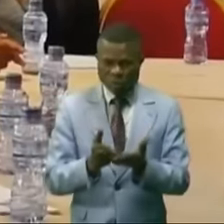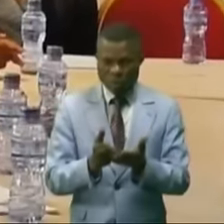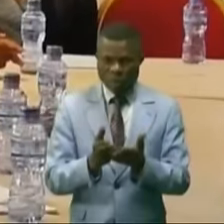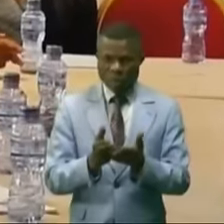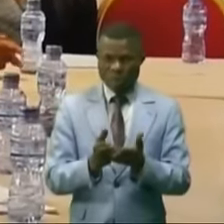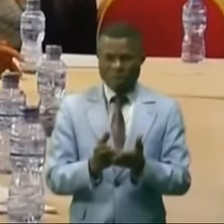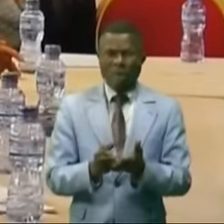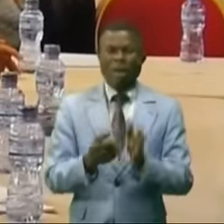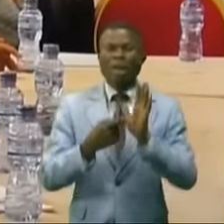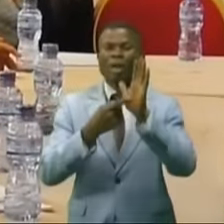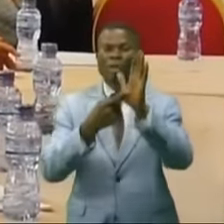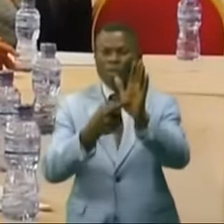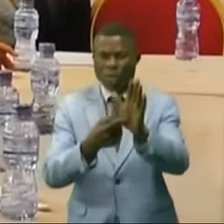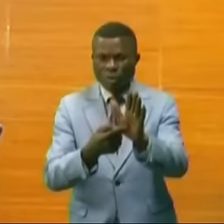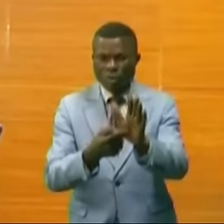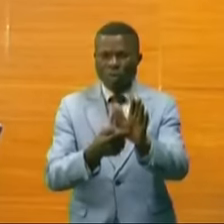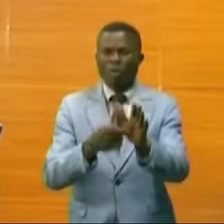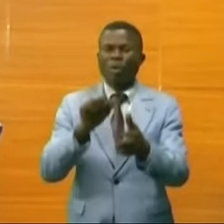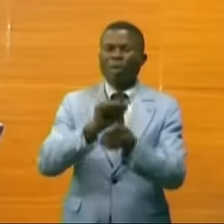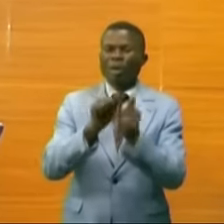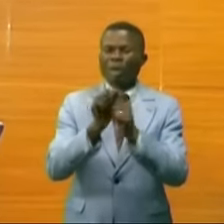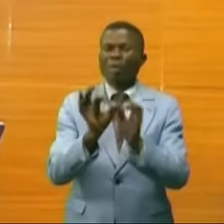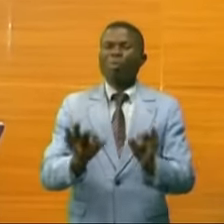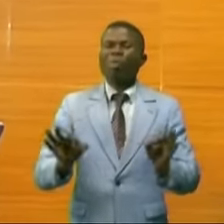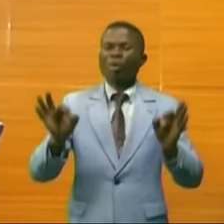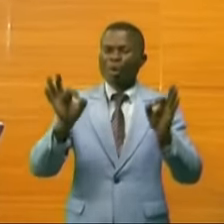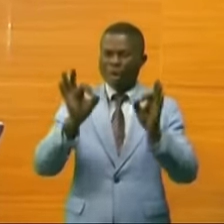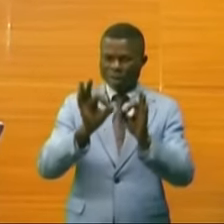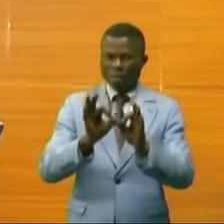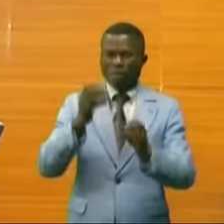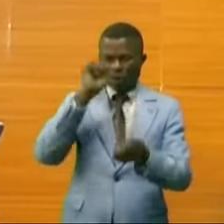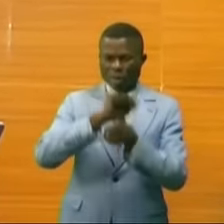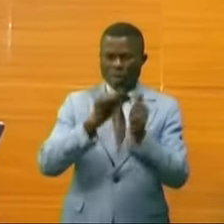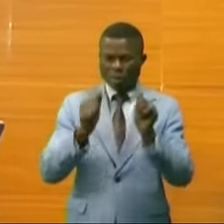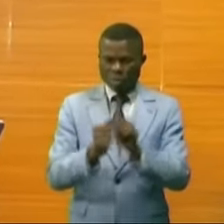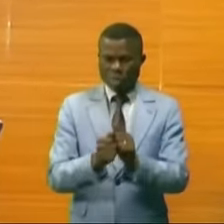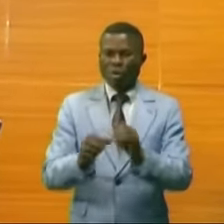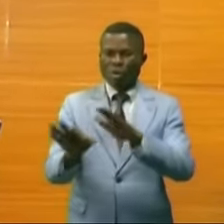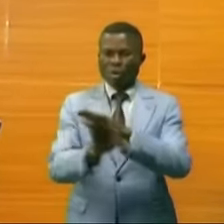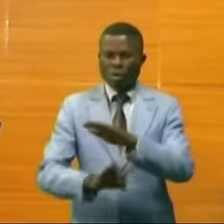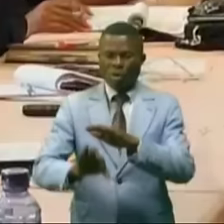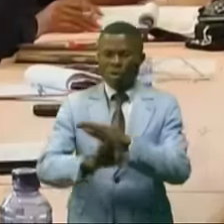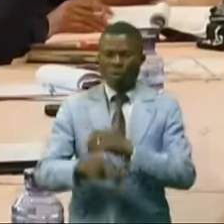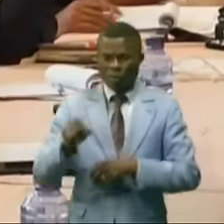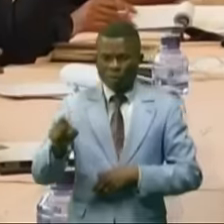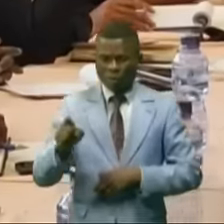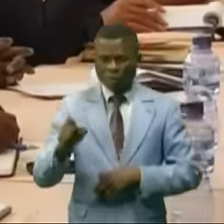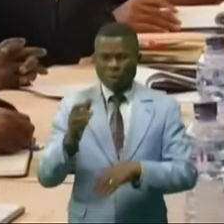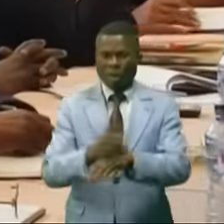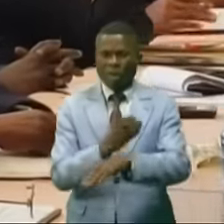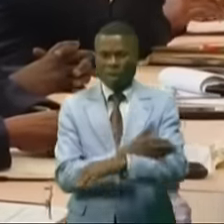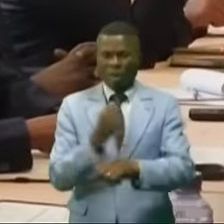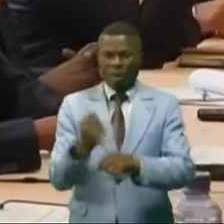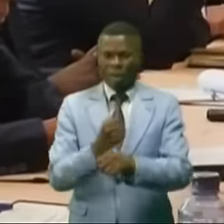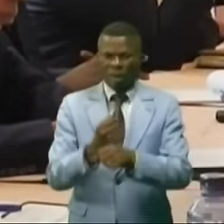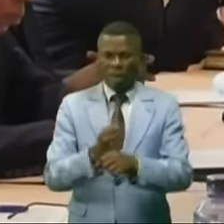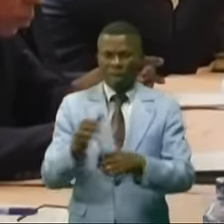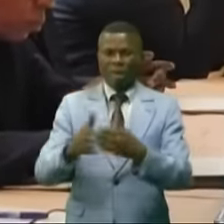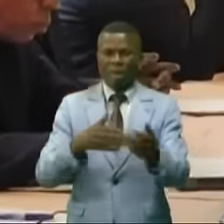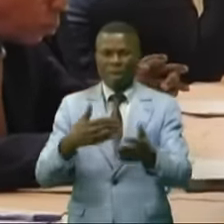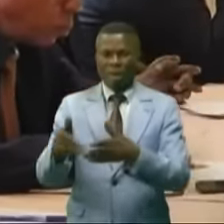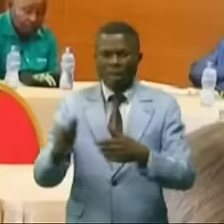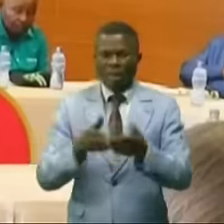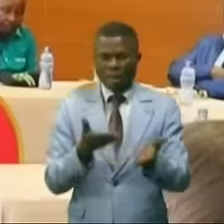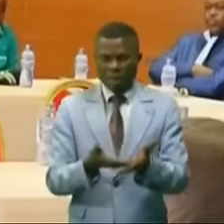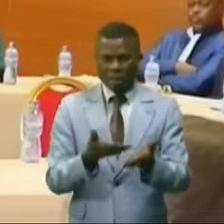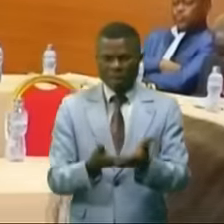et révèlent le fait que 11,4% seulement de la population active évoluant dans les secteurs formels